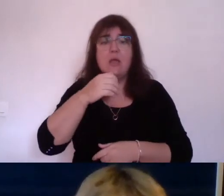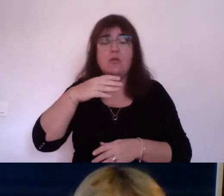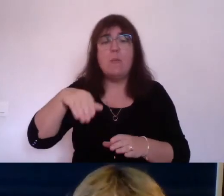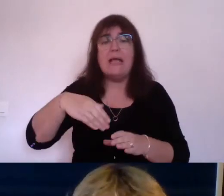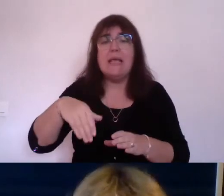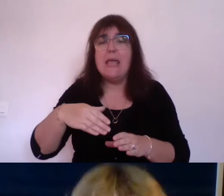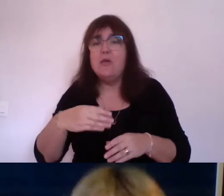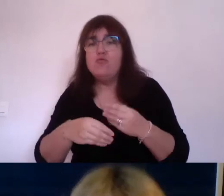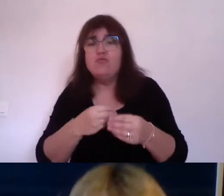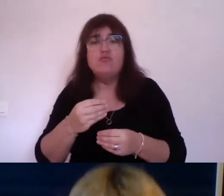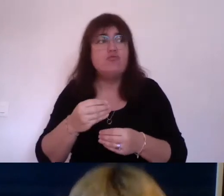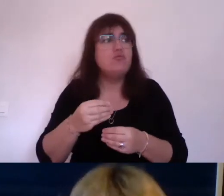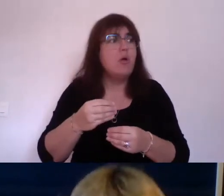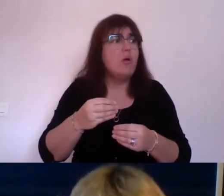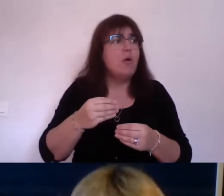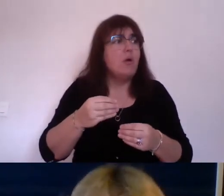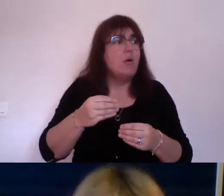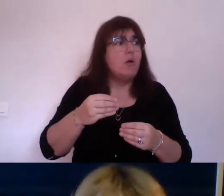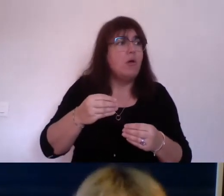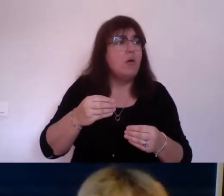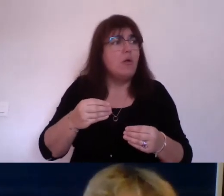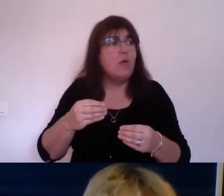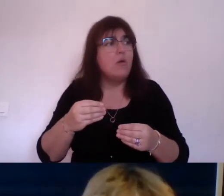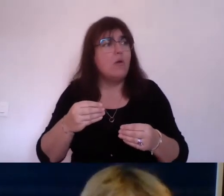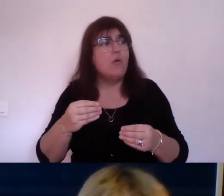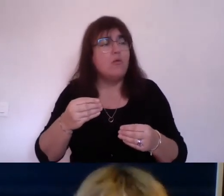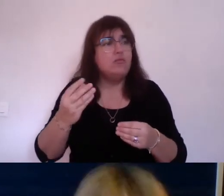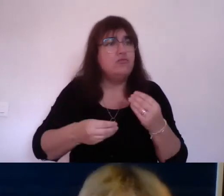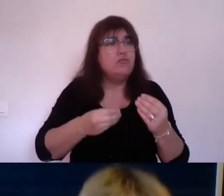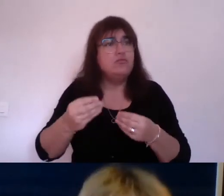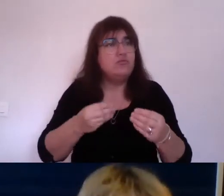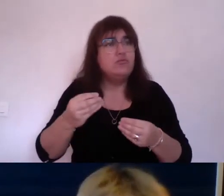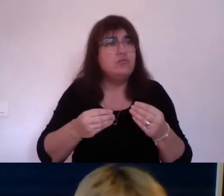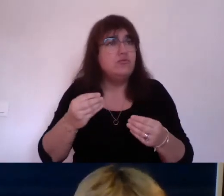qui vont, sans doute venir nous rejoindre.